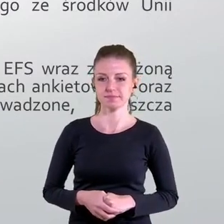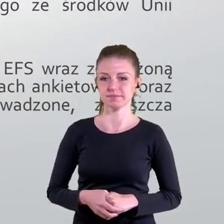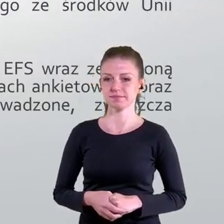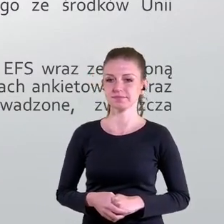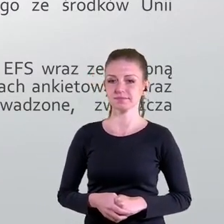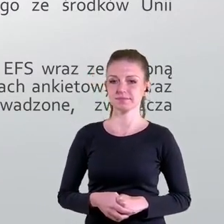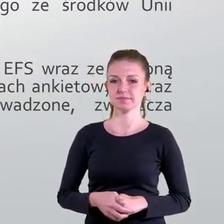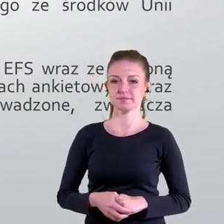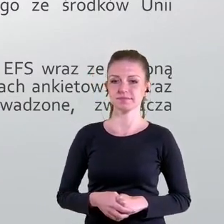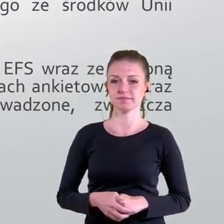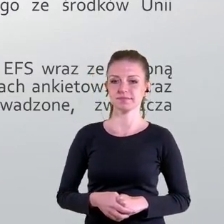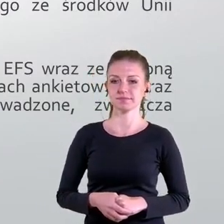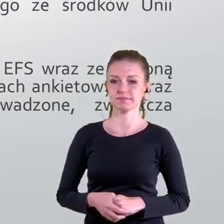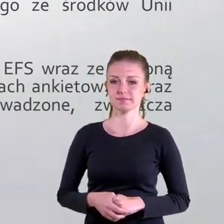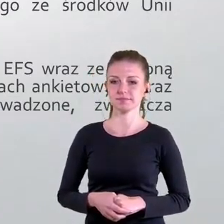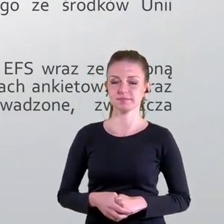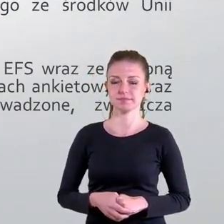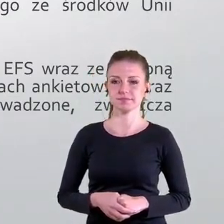t-mobile.nl